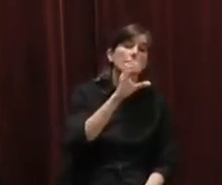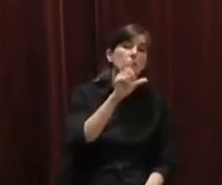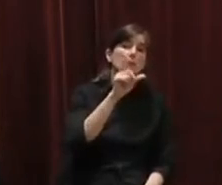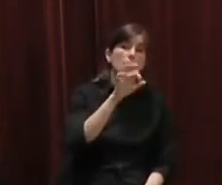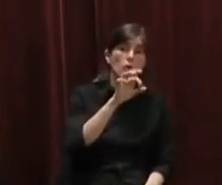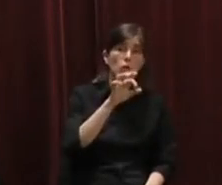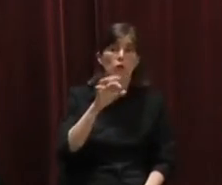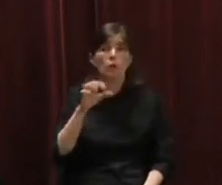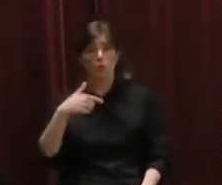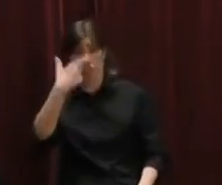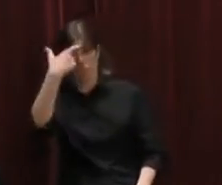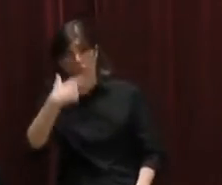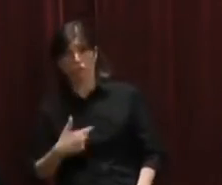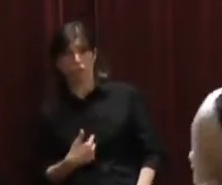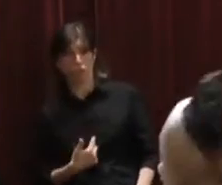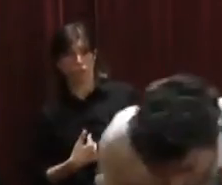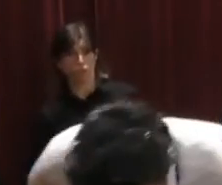polítiques